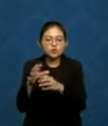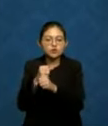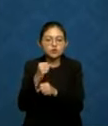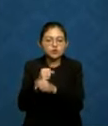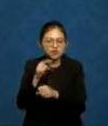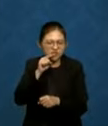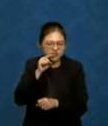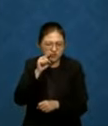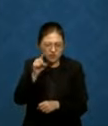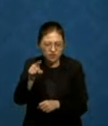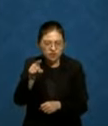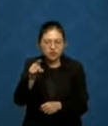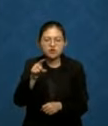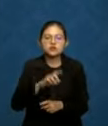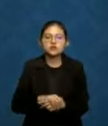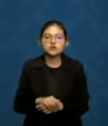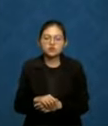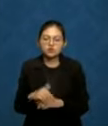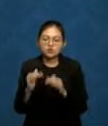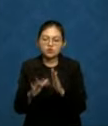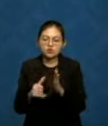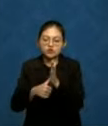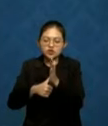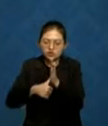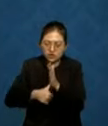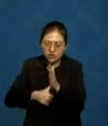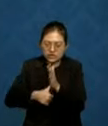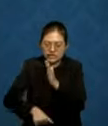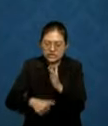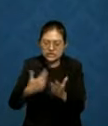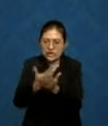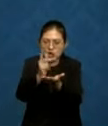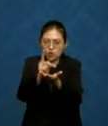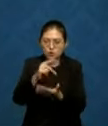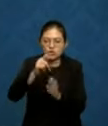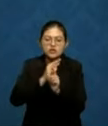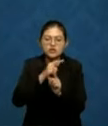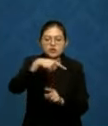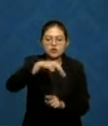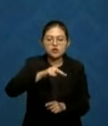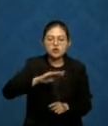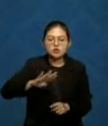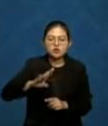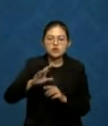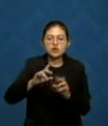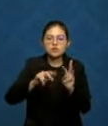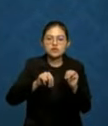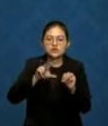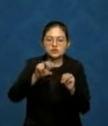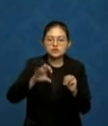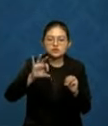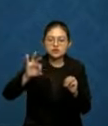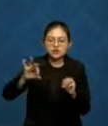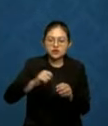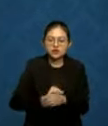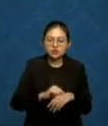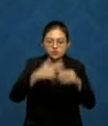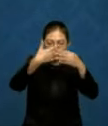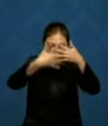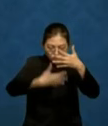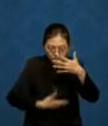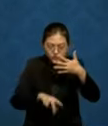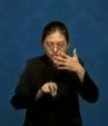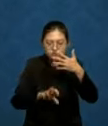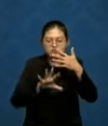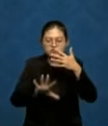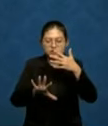ฟ้องร้องดำเนินคดีกับลูกหนี้เงินกู้ตามพรบ2539จำนวน 95คดี